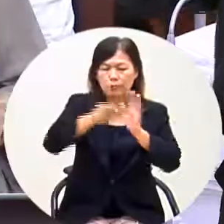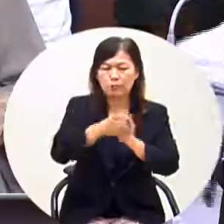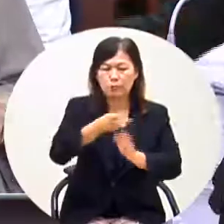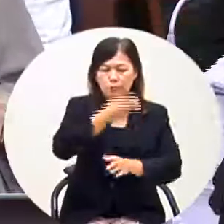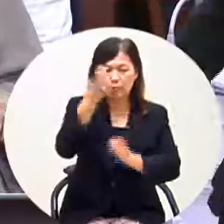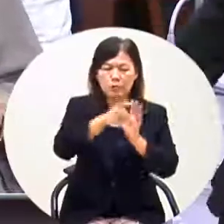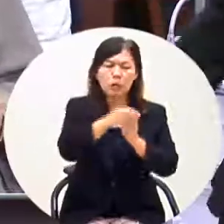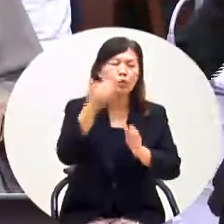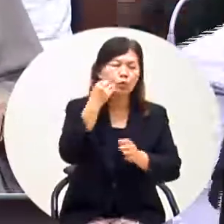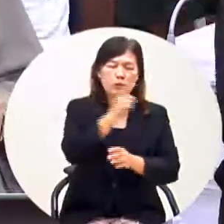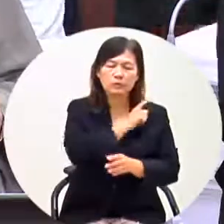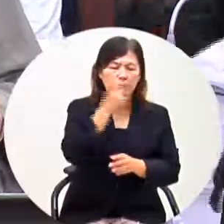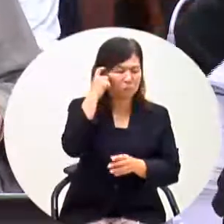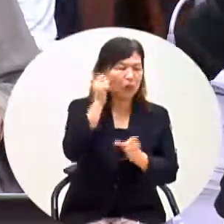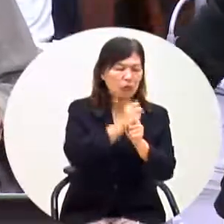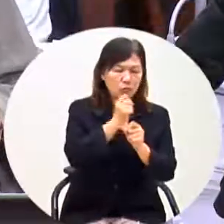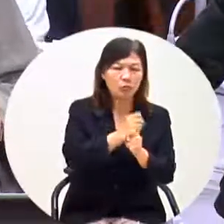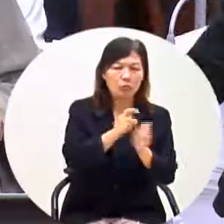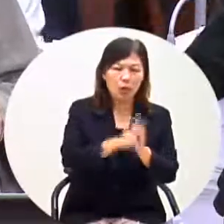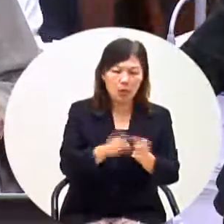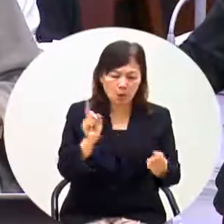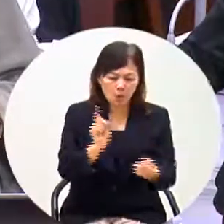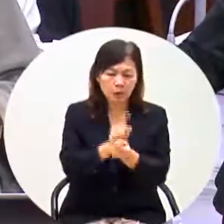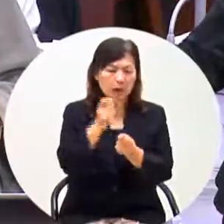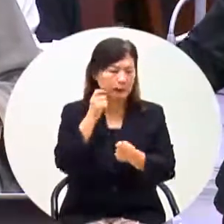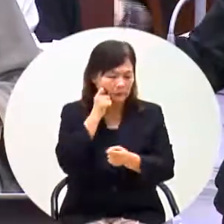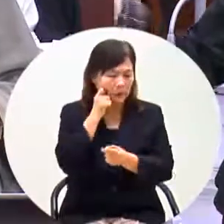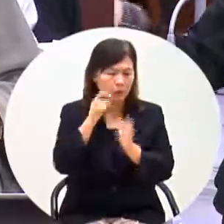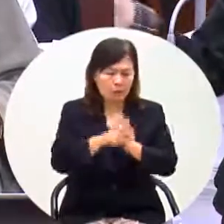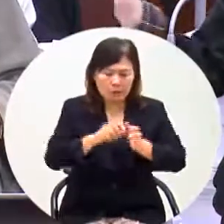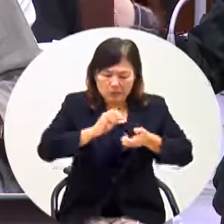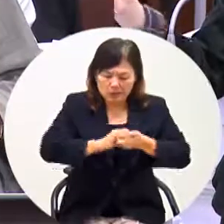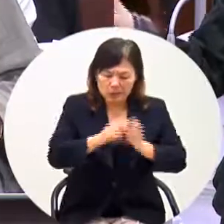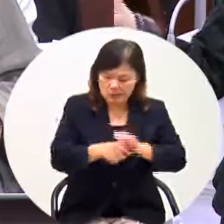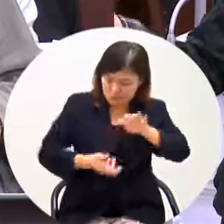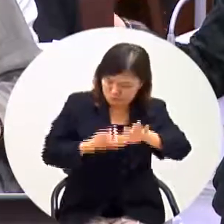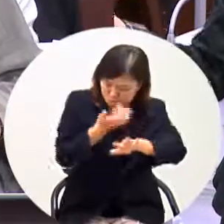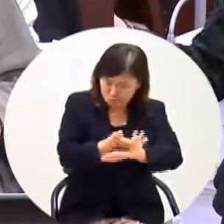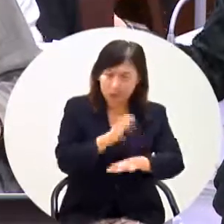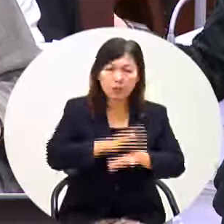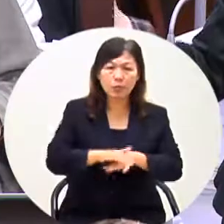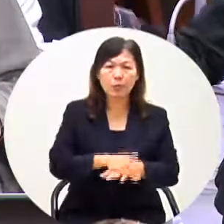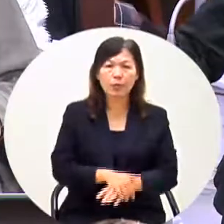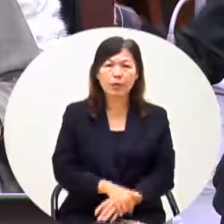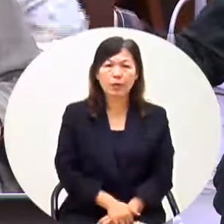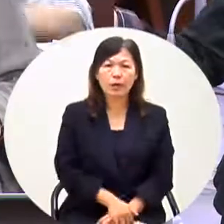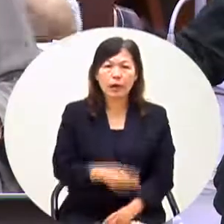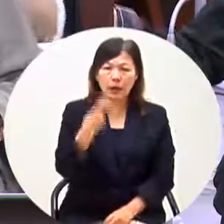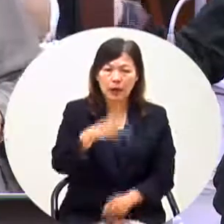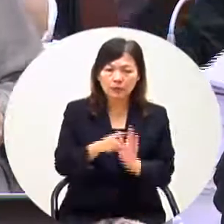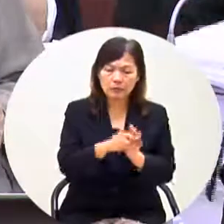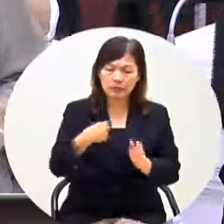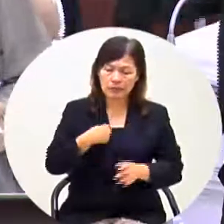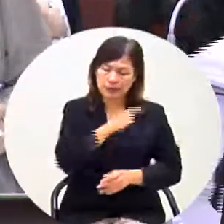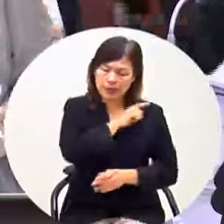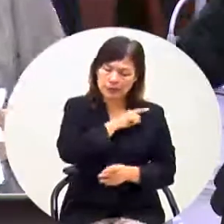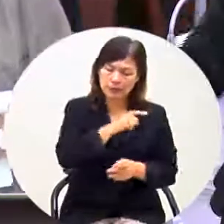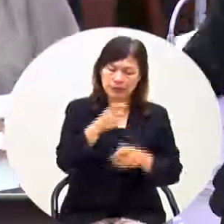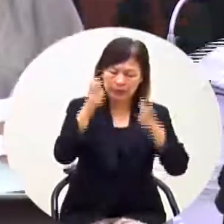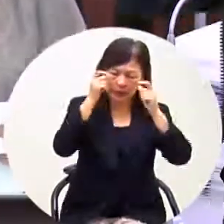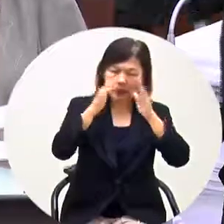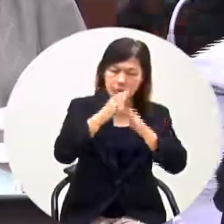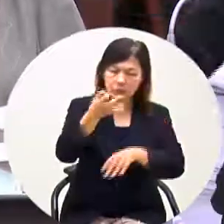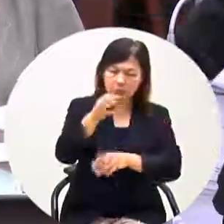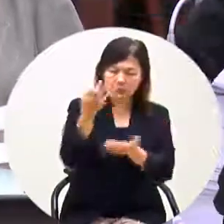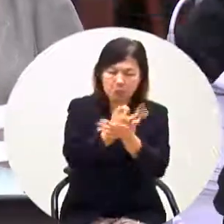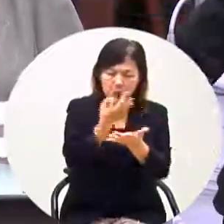遇到任何的困难，你一定全力以赴，甚至啊，俺家己本身高雄市政府钱无够的时阵，还可以上我